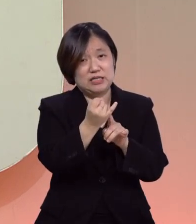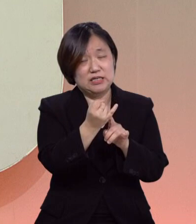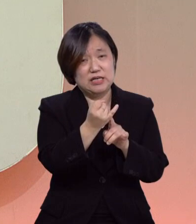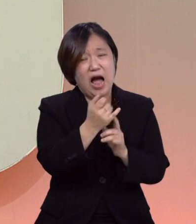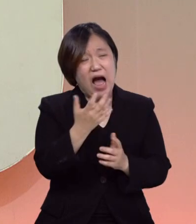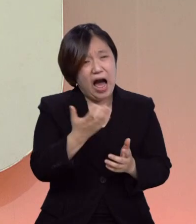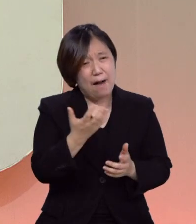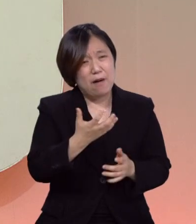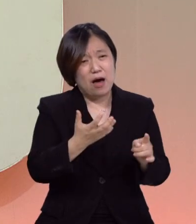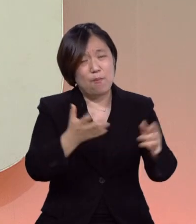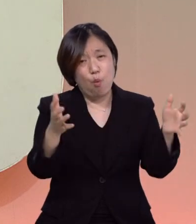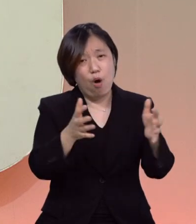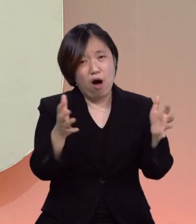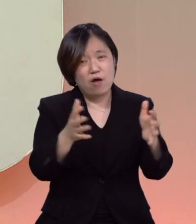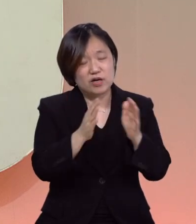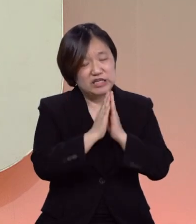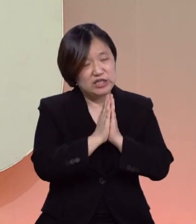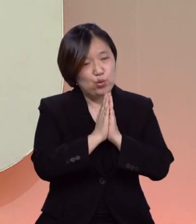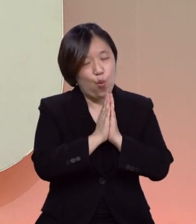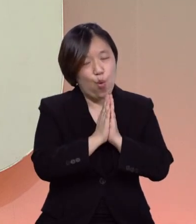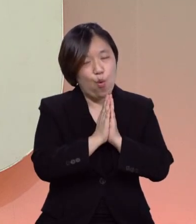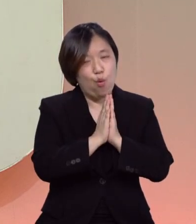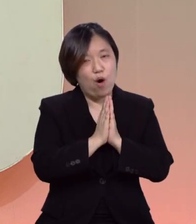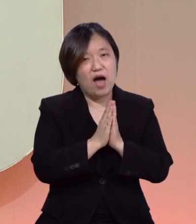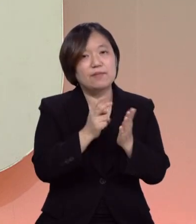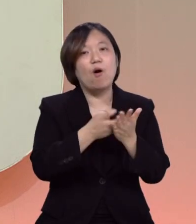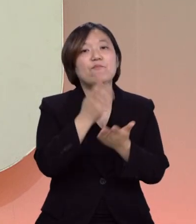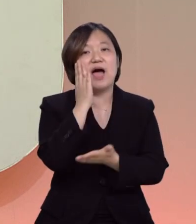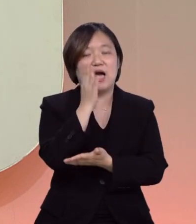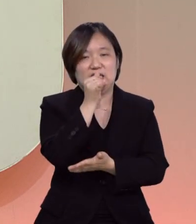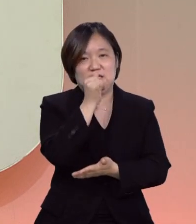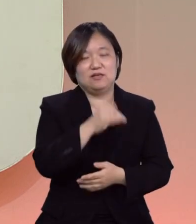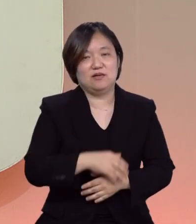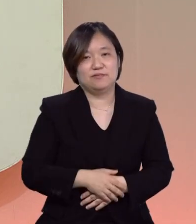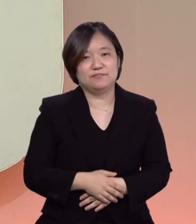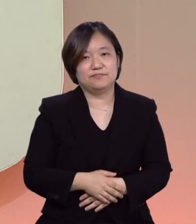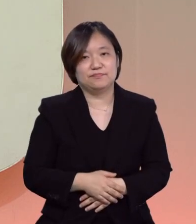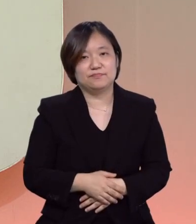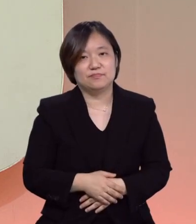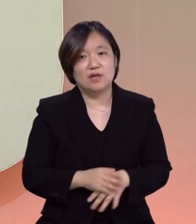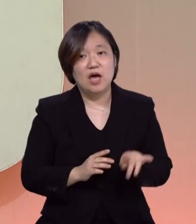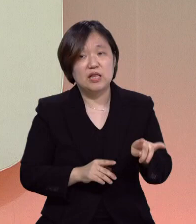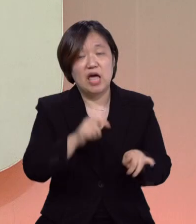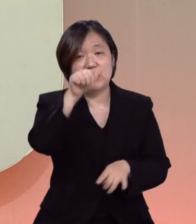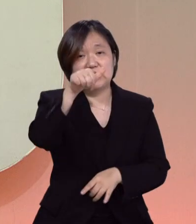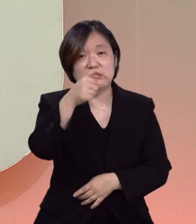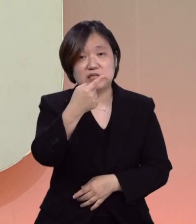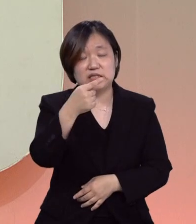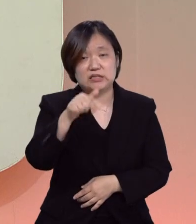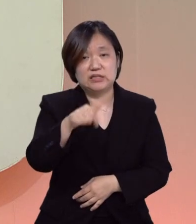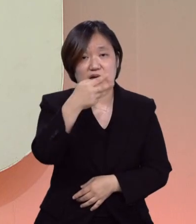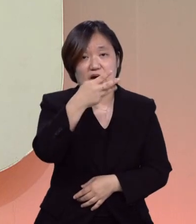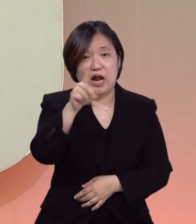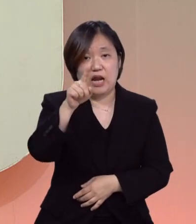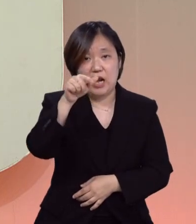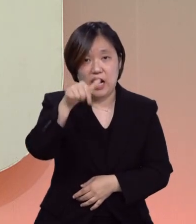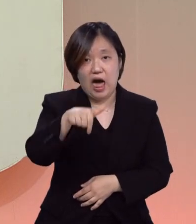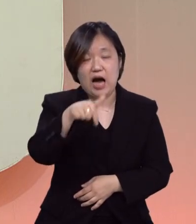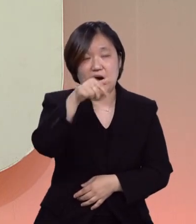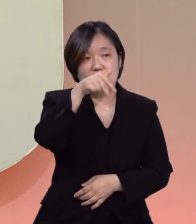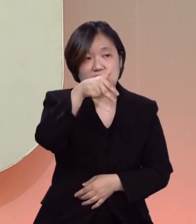건물이 있었어요 지금도 행사 가면 극락전이라고 있을 거예요 그 해인사 극락전에 이제